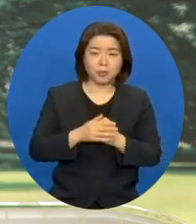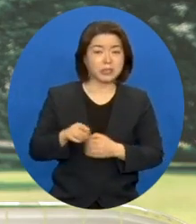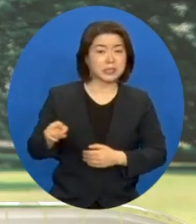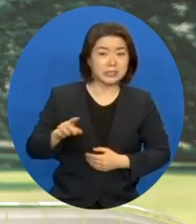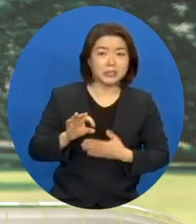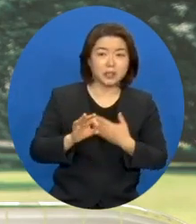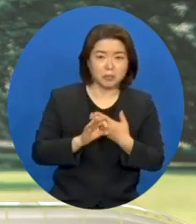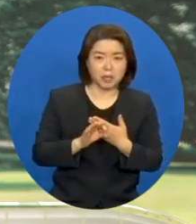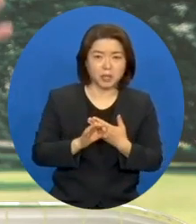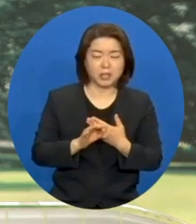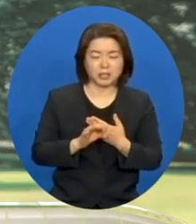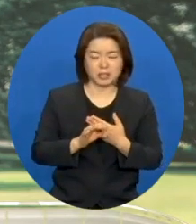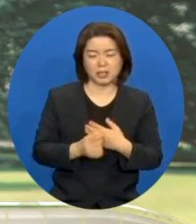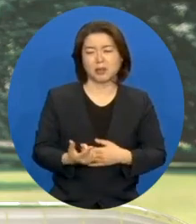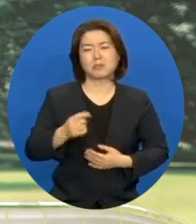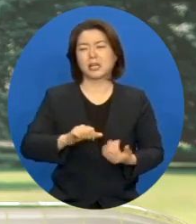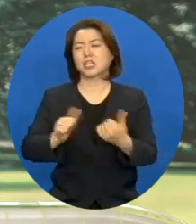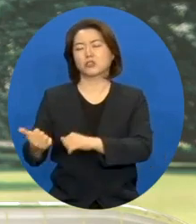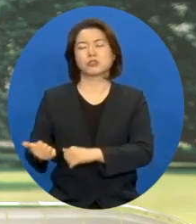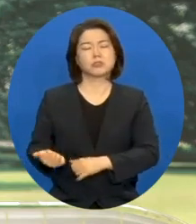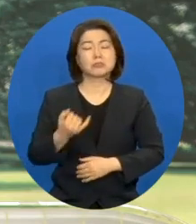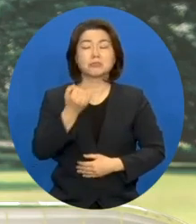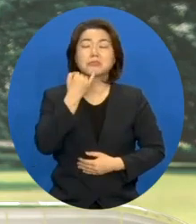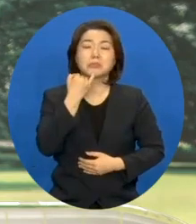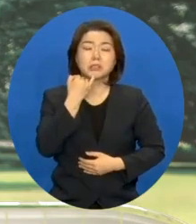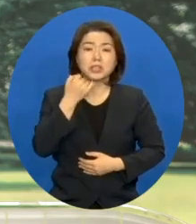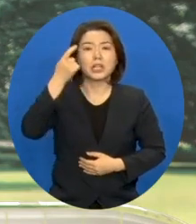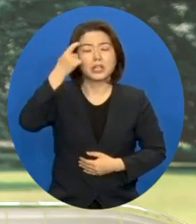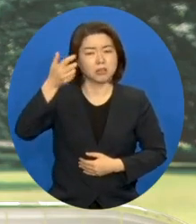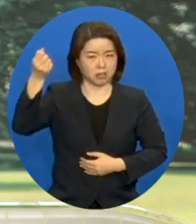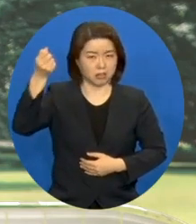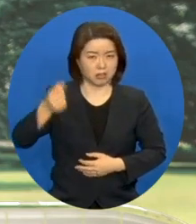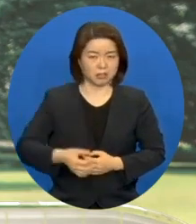그러면 그냥 빨리 죽는 게 나아요.